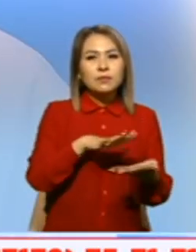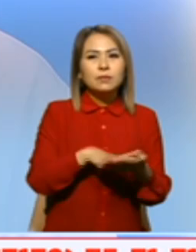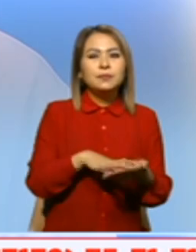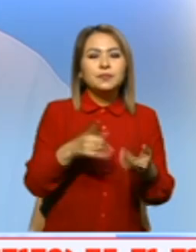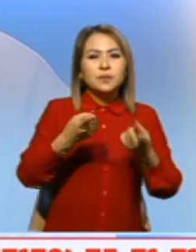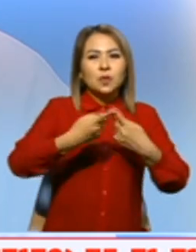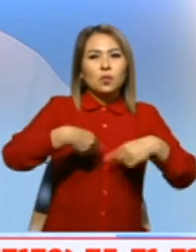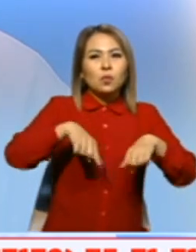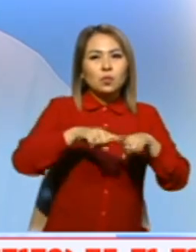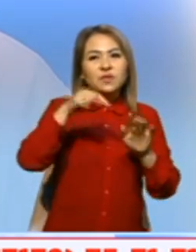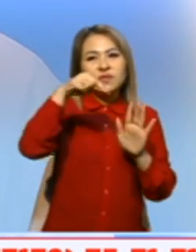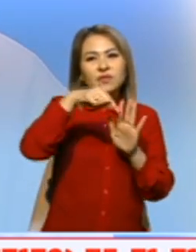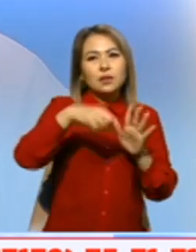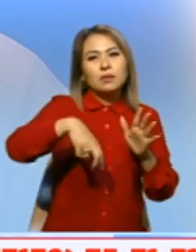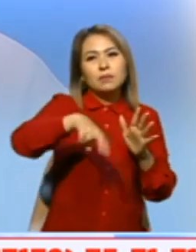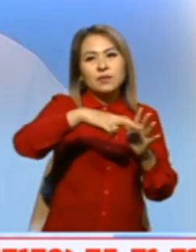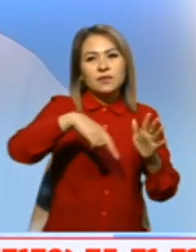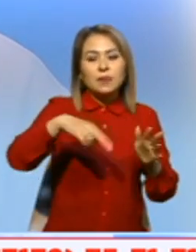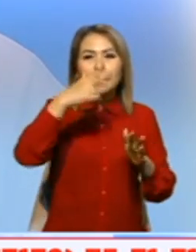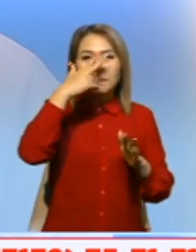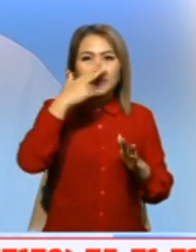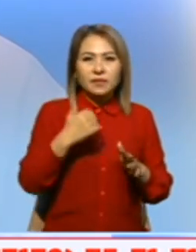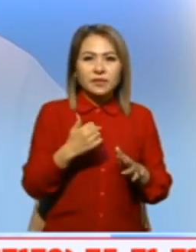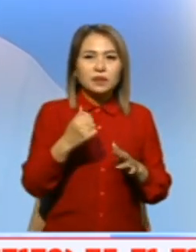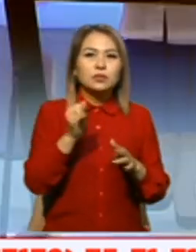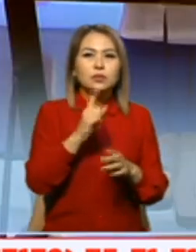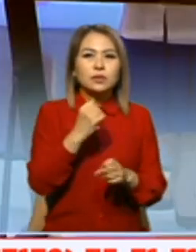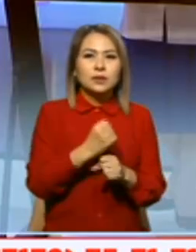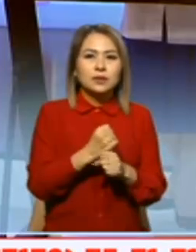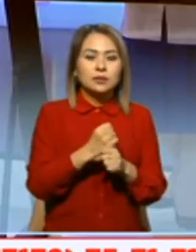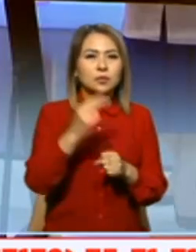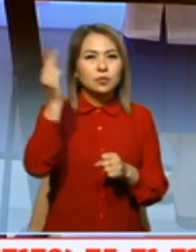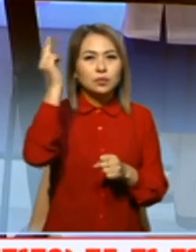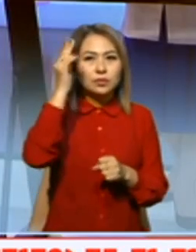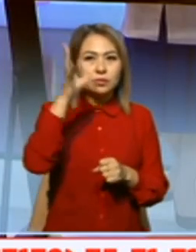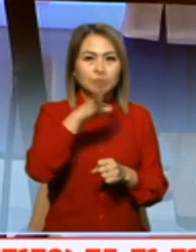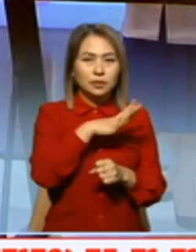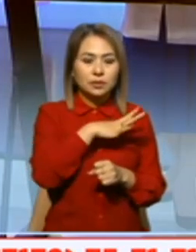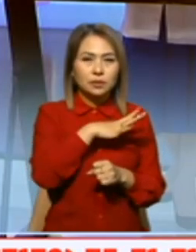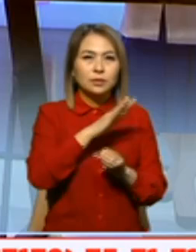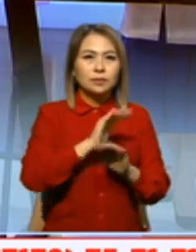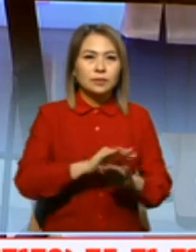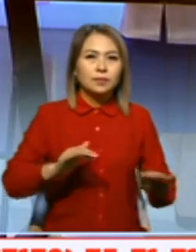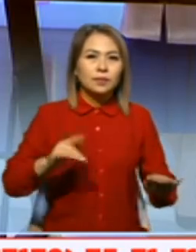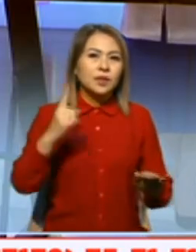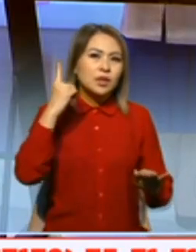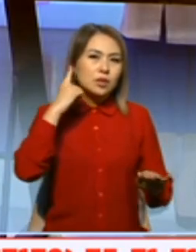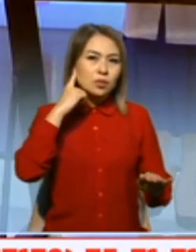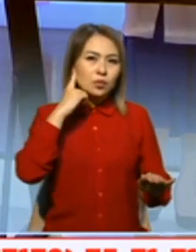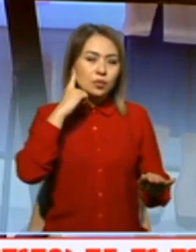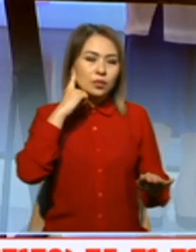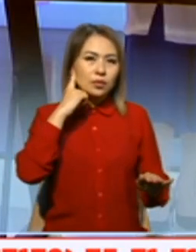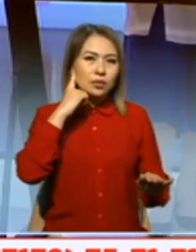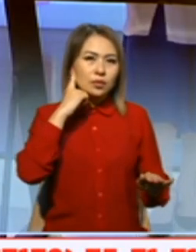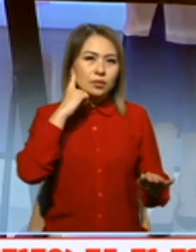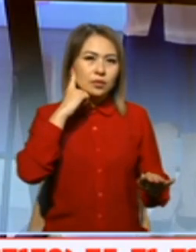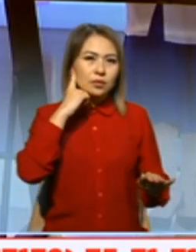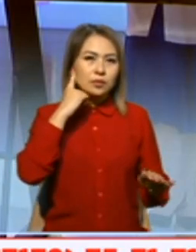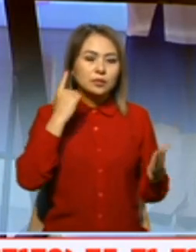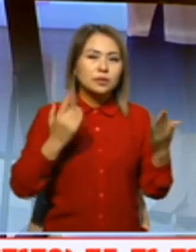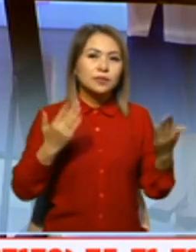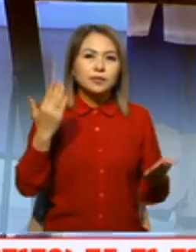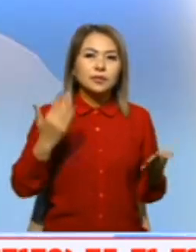яғни қалыптасу керек қой, әлеуметтік ортаға бейімделу керек. Баланың естуі, барлық